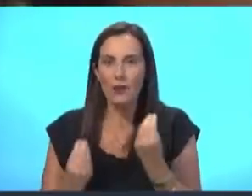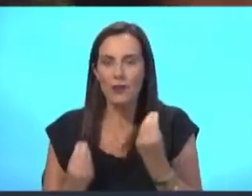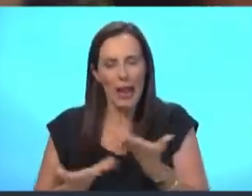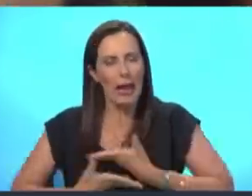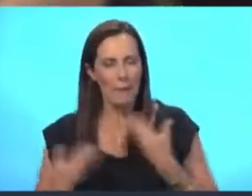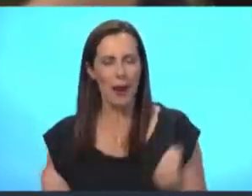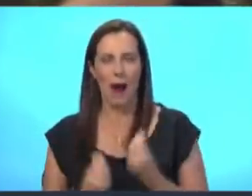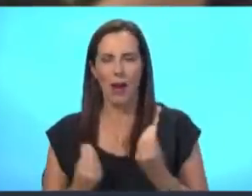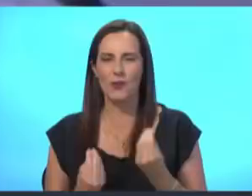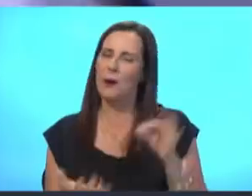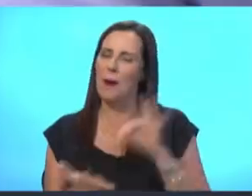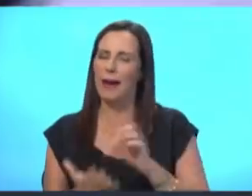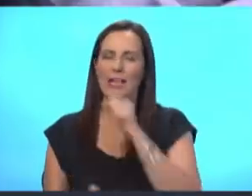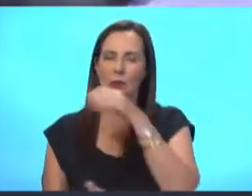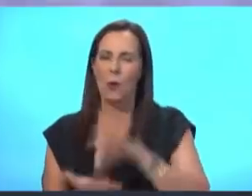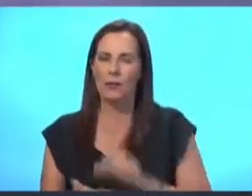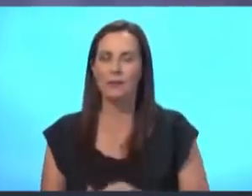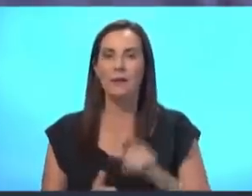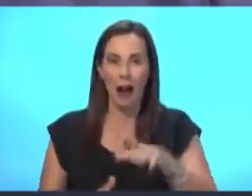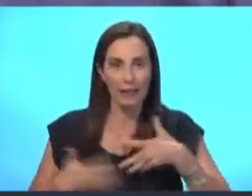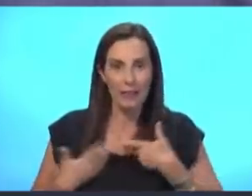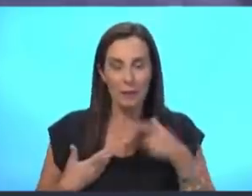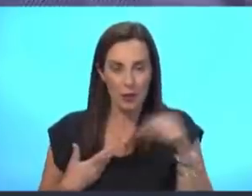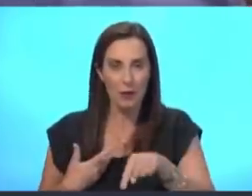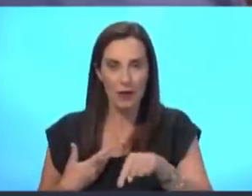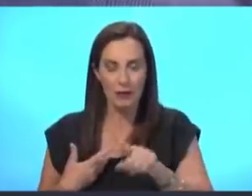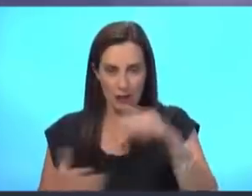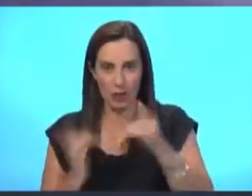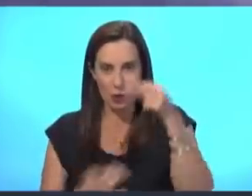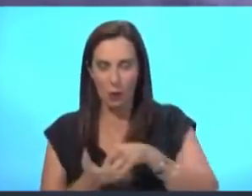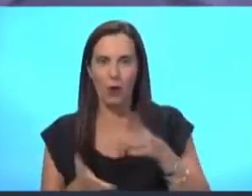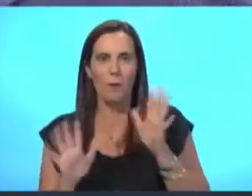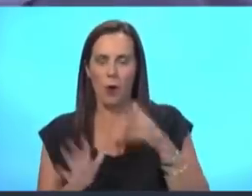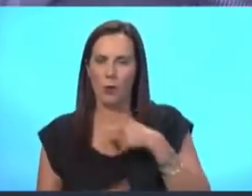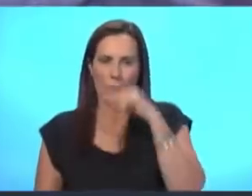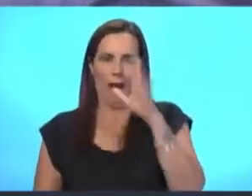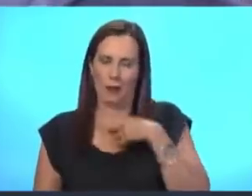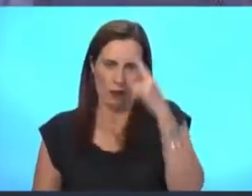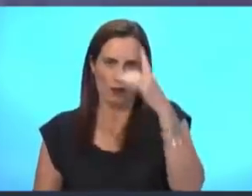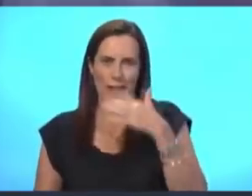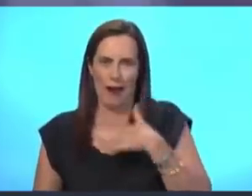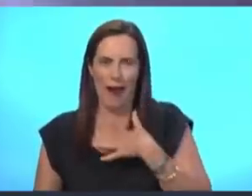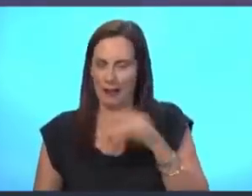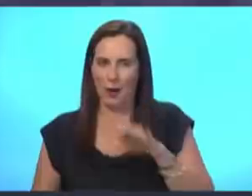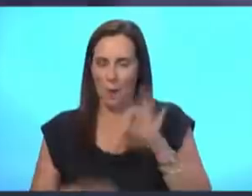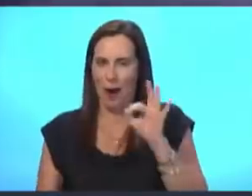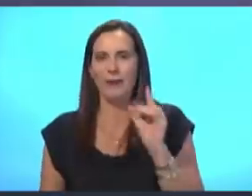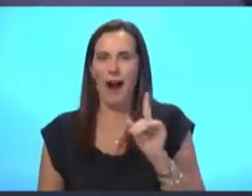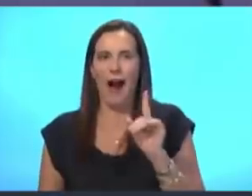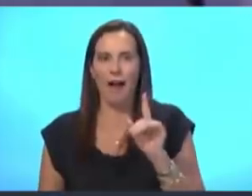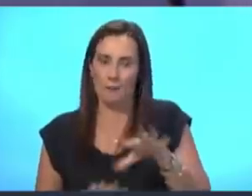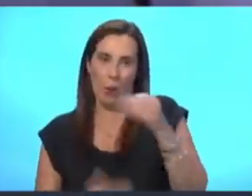משהו מהרגע ההיסטורי. Are you happy that the summit is taking place here? Very proud, you know. We didn't choose it, but they chose